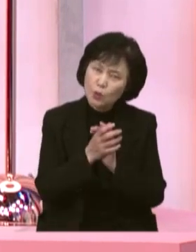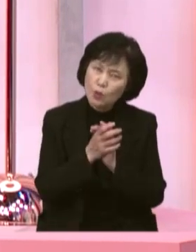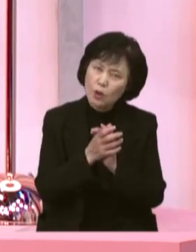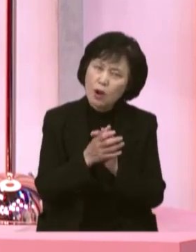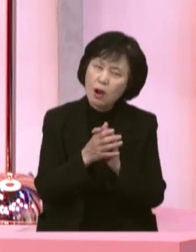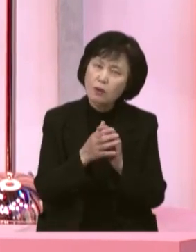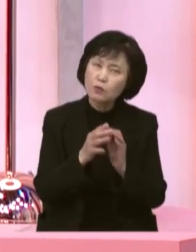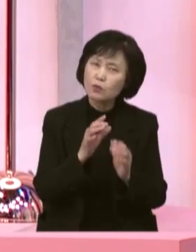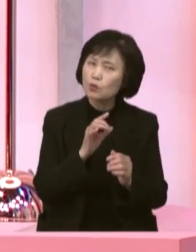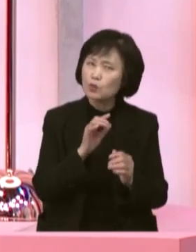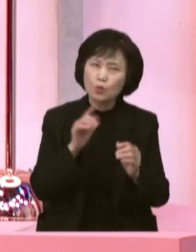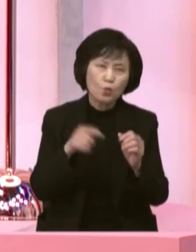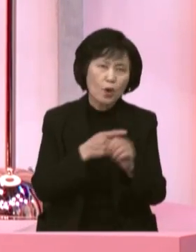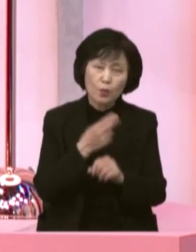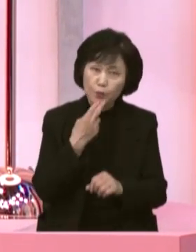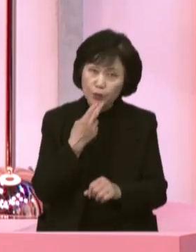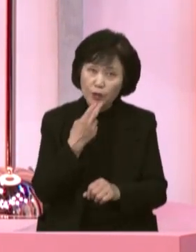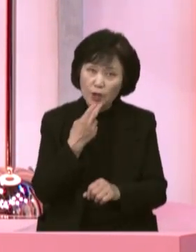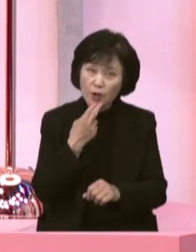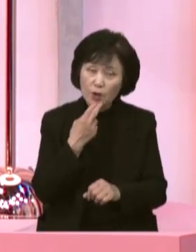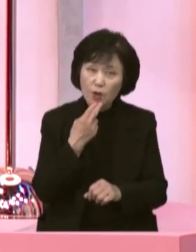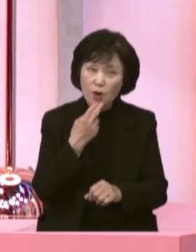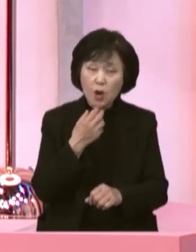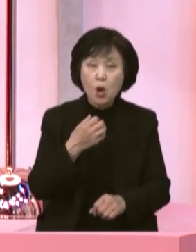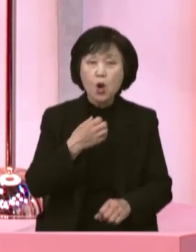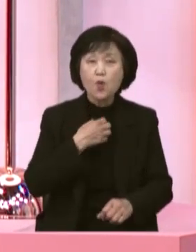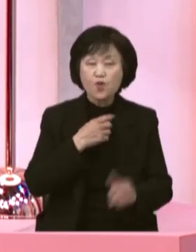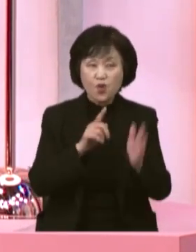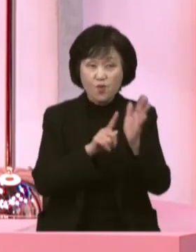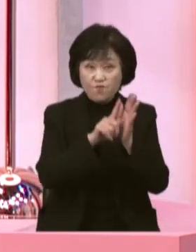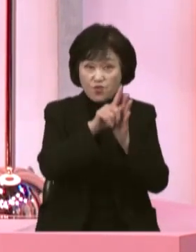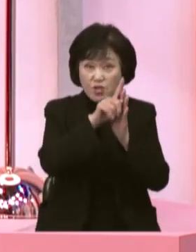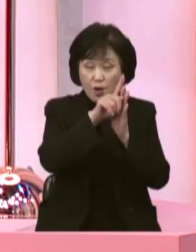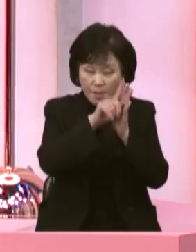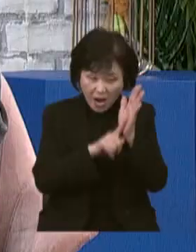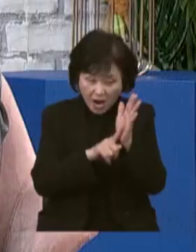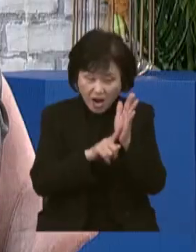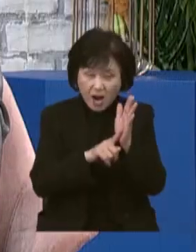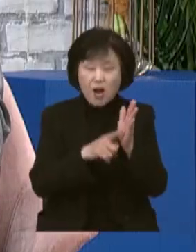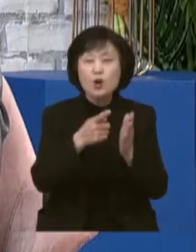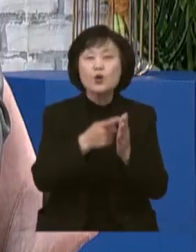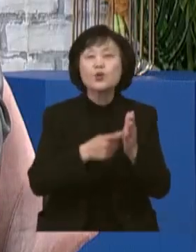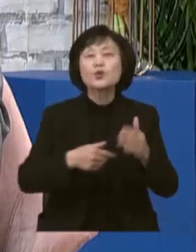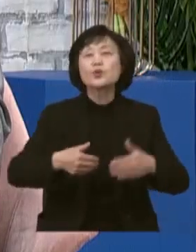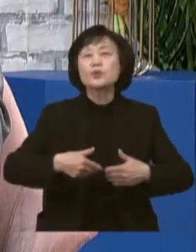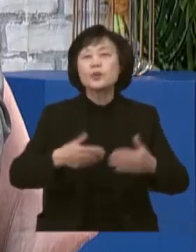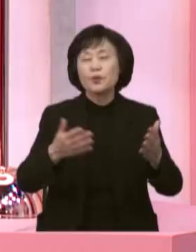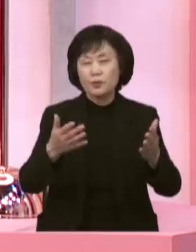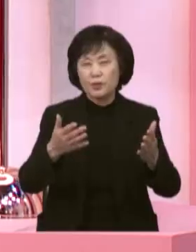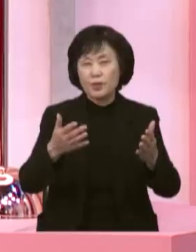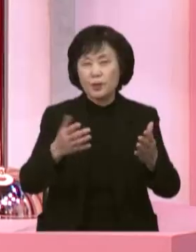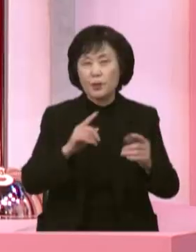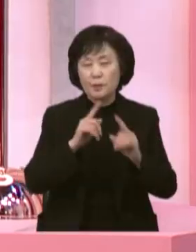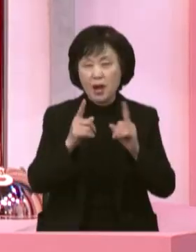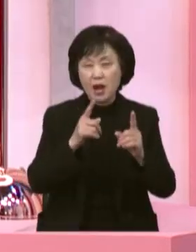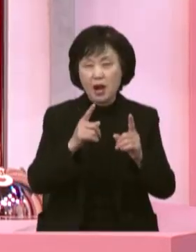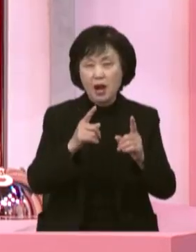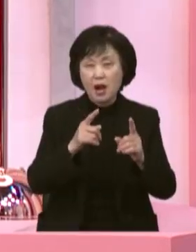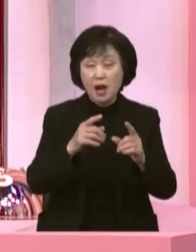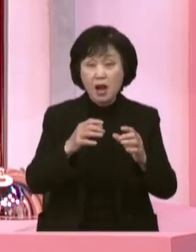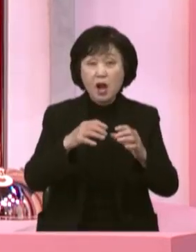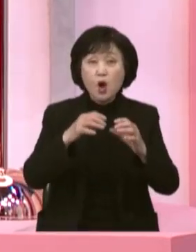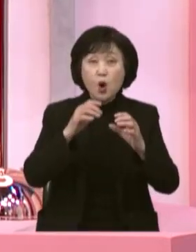그러니까 그거 있잖아 하나님 말씀에 내가 너를 지명하여 불렀나니 너는 내 거다. 아멘. 이걸 딱 심어준